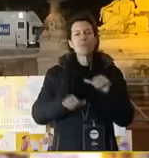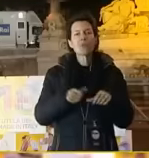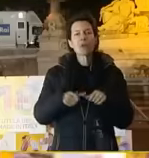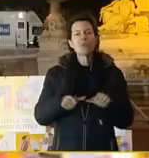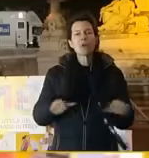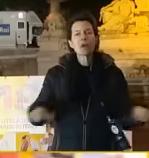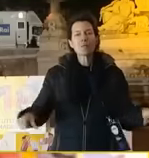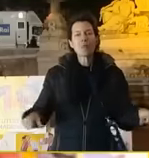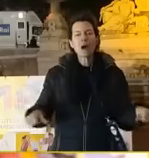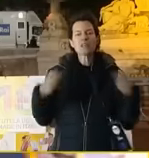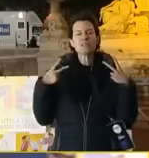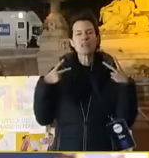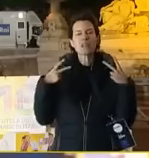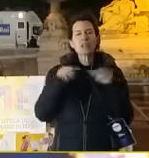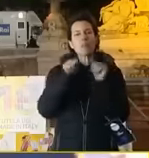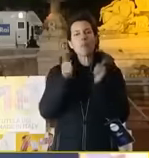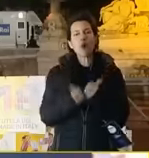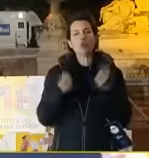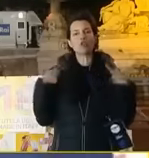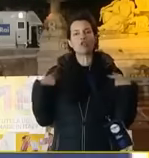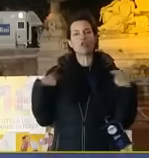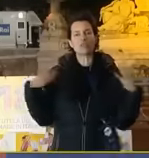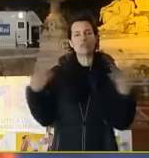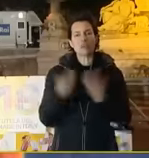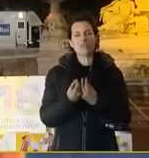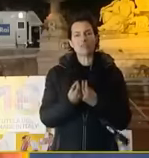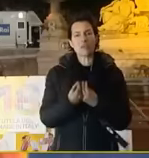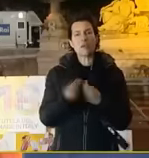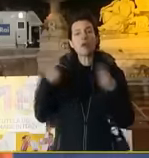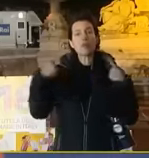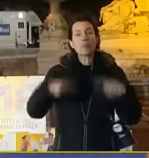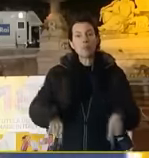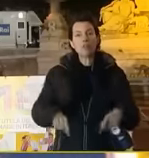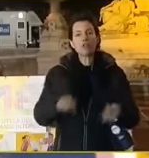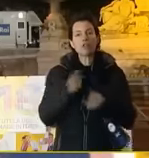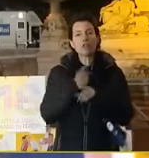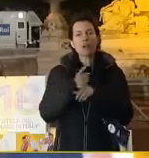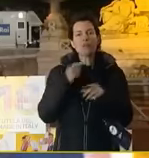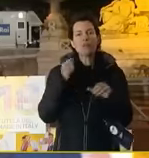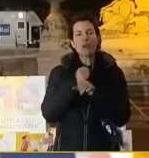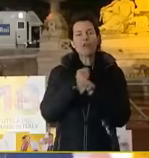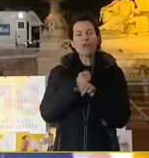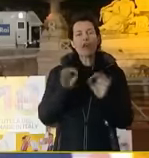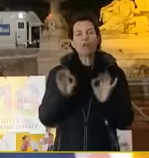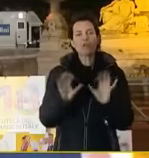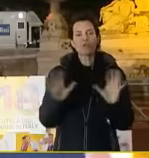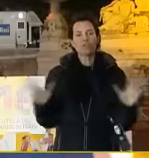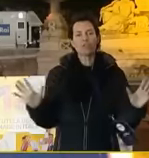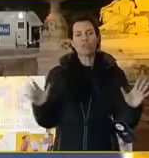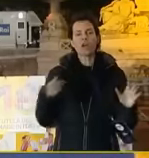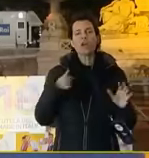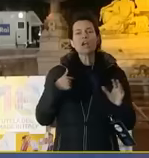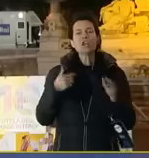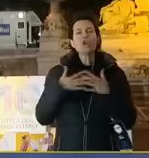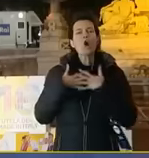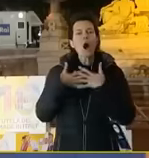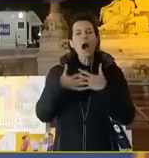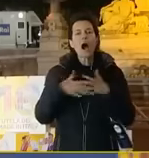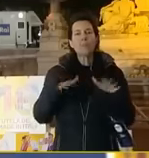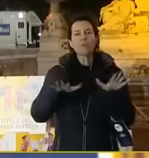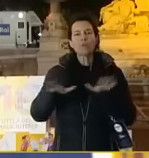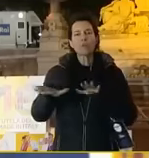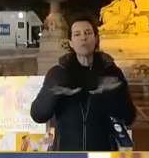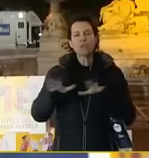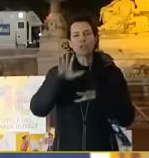vivere insieme. Perché è qui che dobbiamo lavorare. Questo è un movimento che ho sempre amato e ho sentito mio e ho